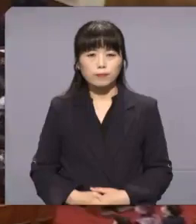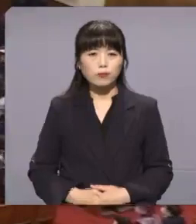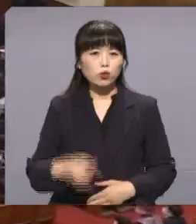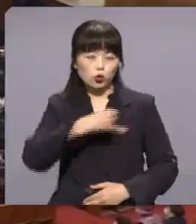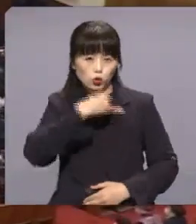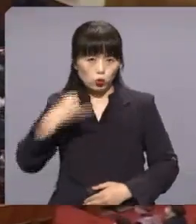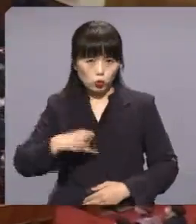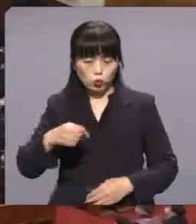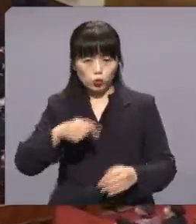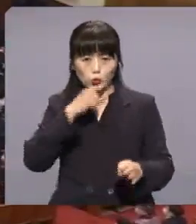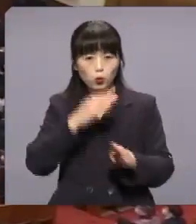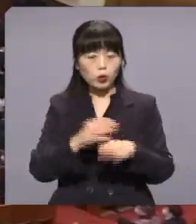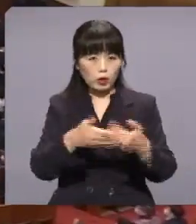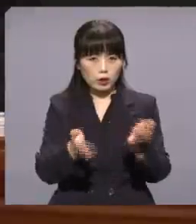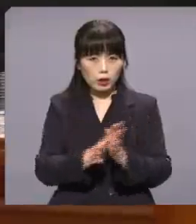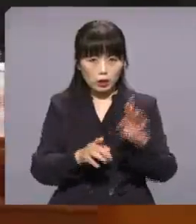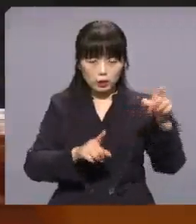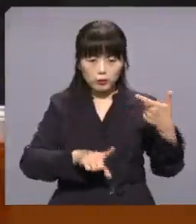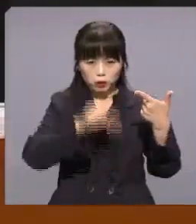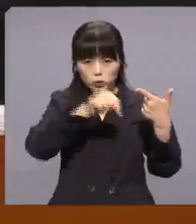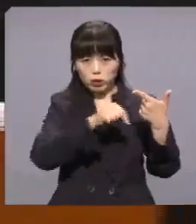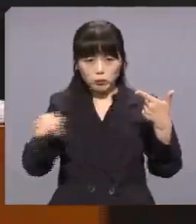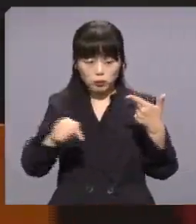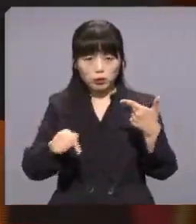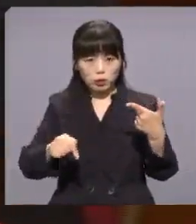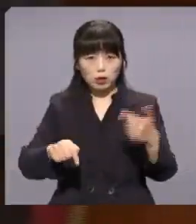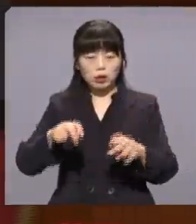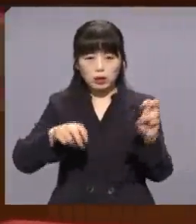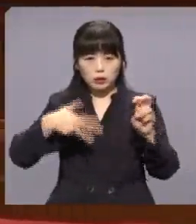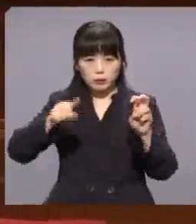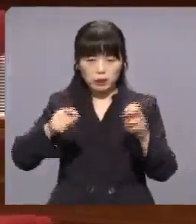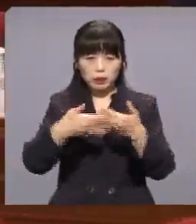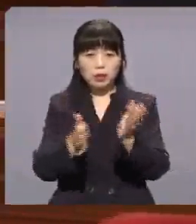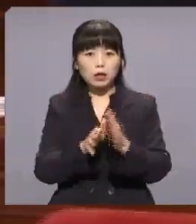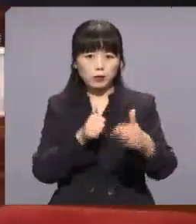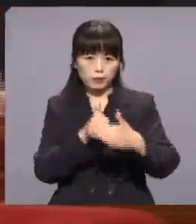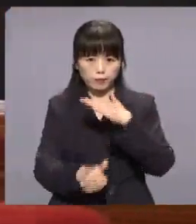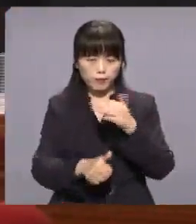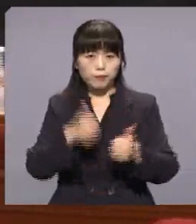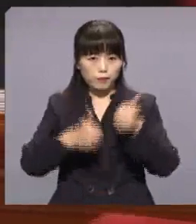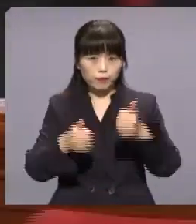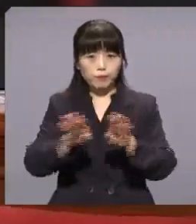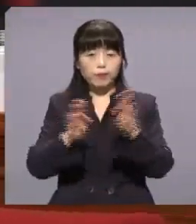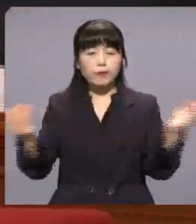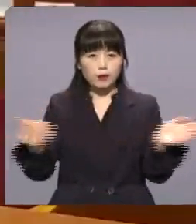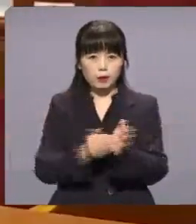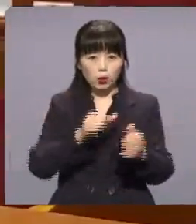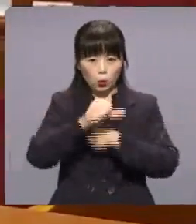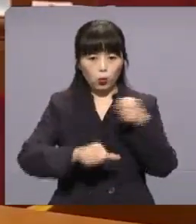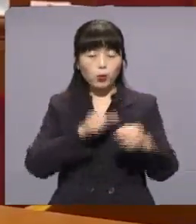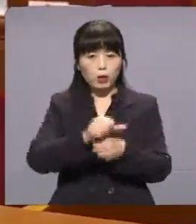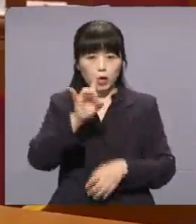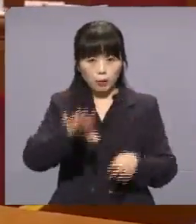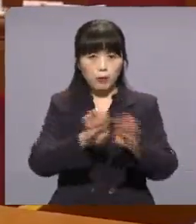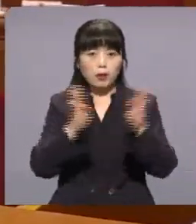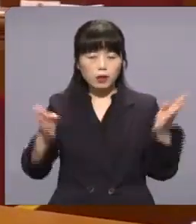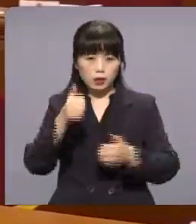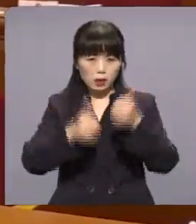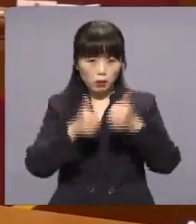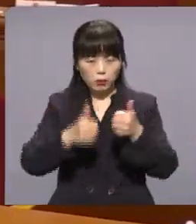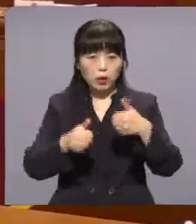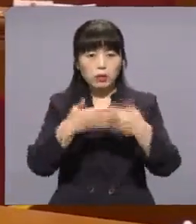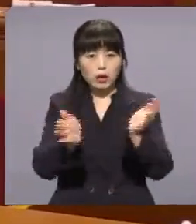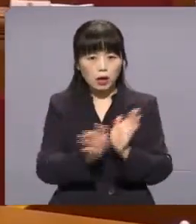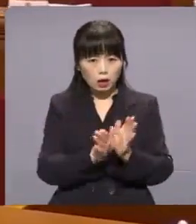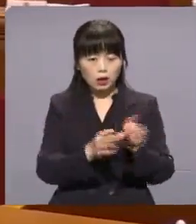중국 공산당이 오는 16일부터 제20차 당대회를 개최합니다. 5년에 한 번 열리는 대회로 당과